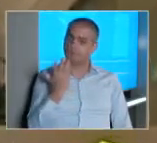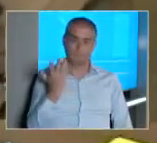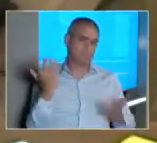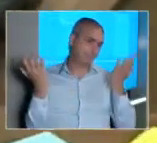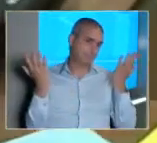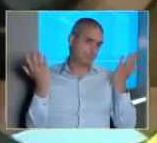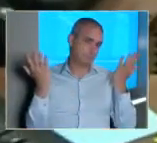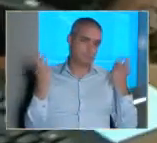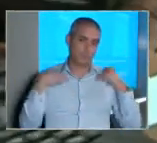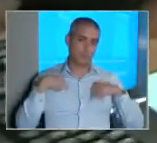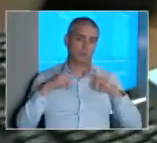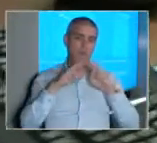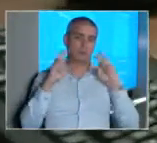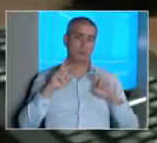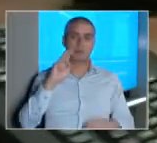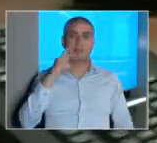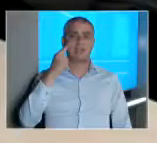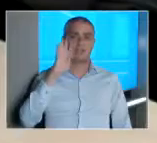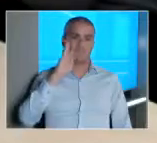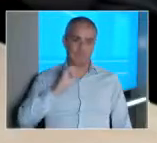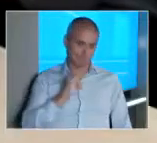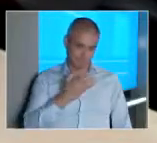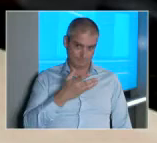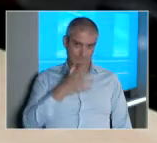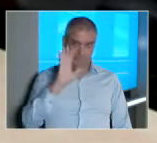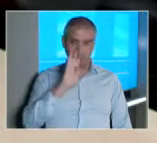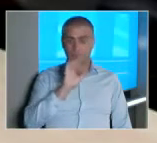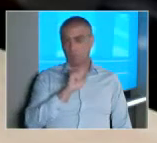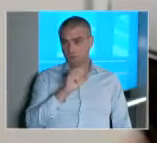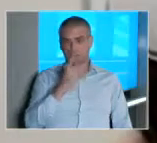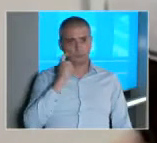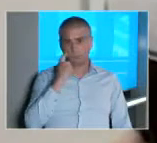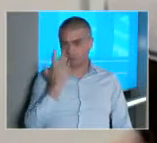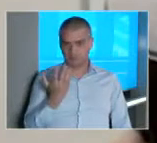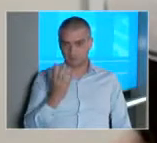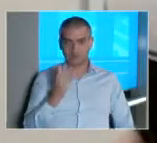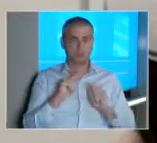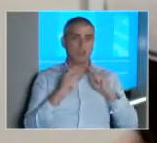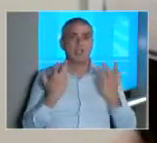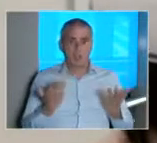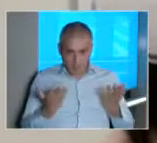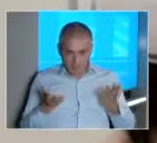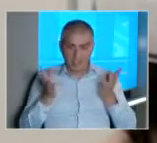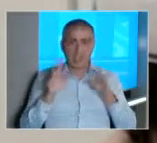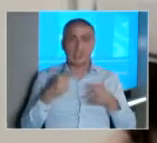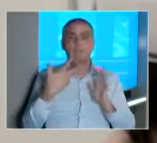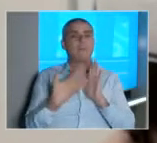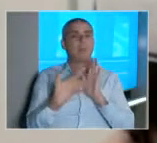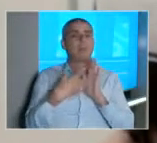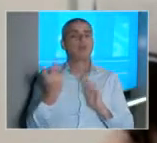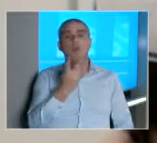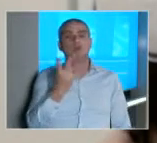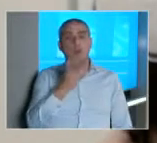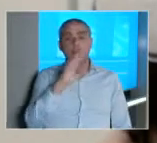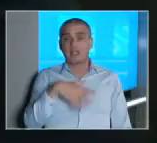עם יושב ראש עמותת רגבים בצלאל סמוטריץ'. ולכן, זה משהו מצחיק, זה משהו אירוני, גם לפי הניתוח שלהם,